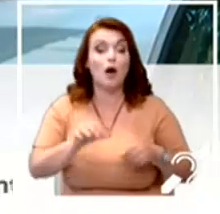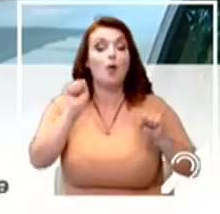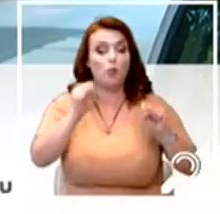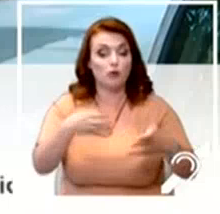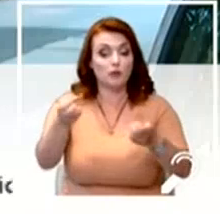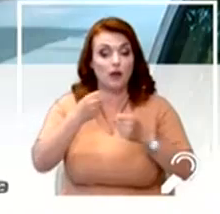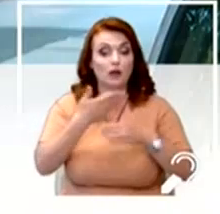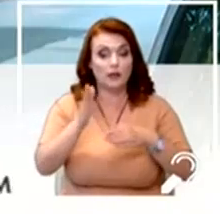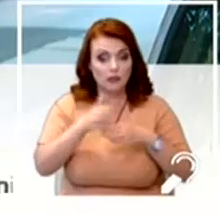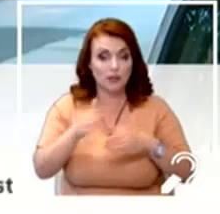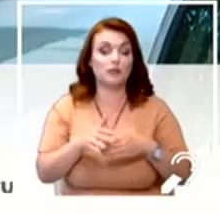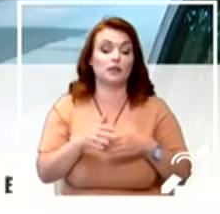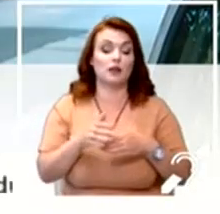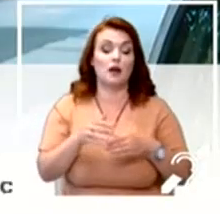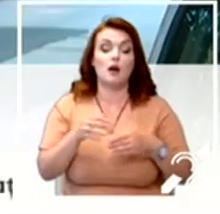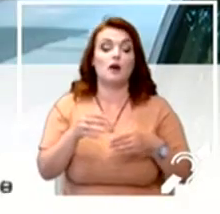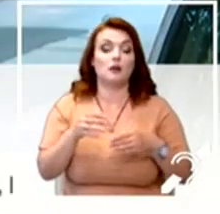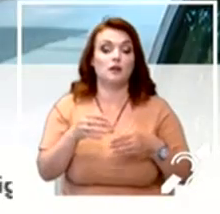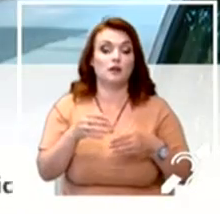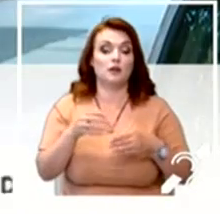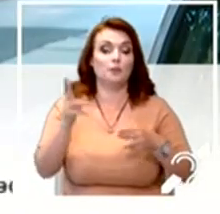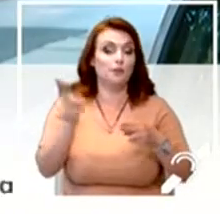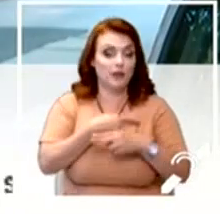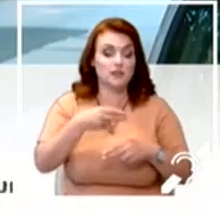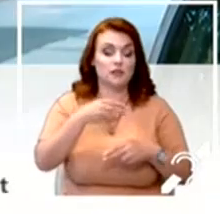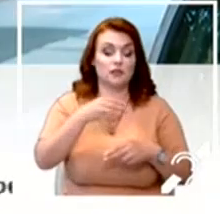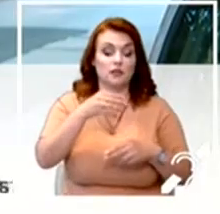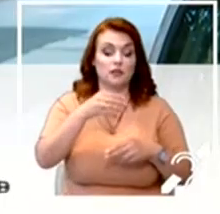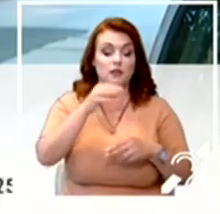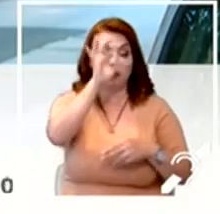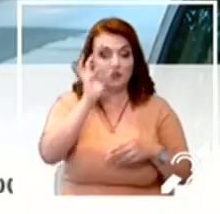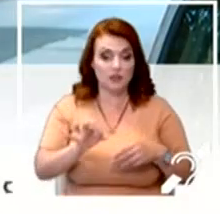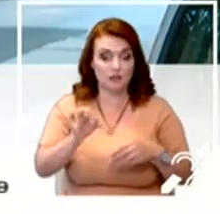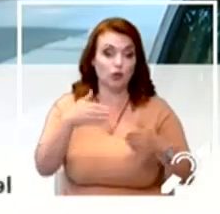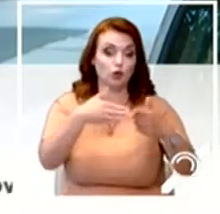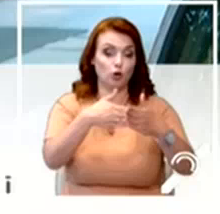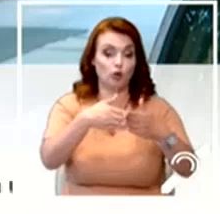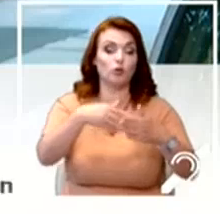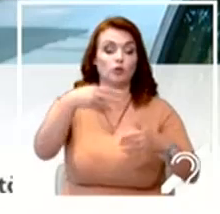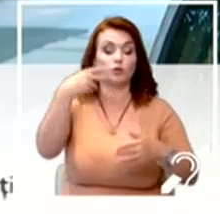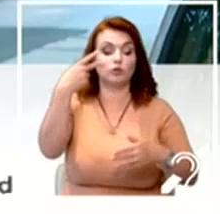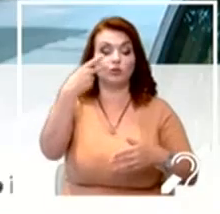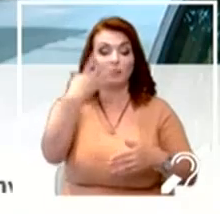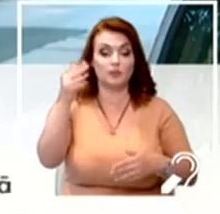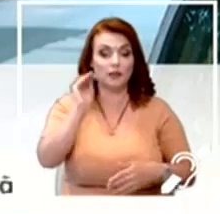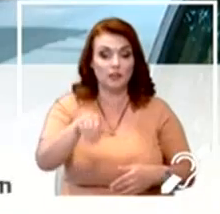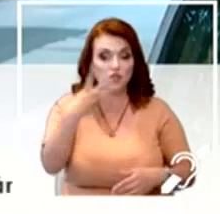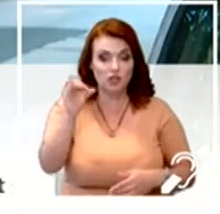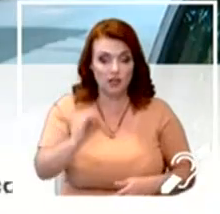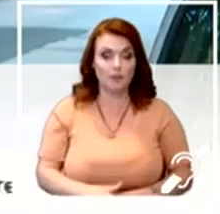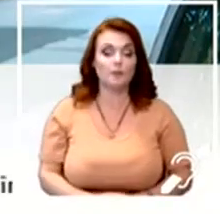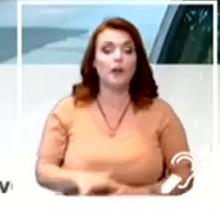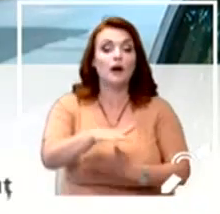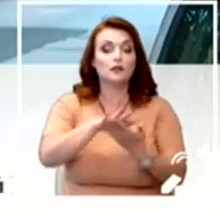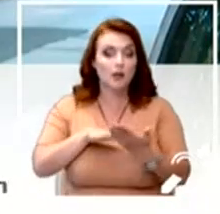de 10.000 de lei. Urmează cel de-al cincilea și al șaselea punct. Membrii CEC vor